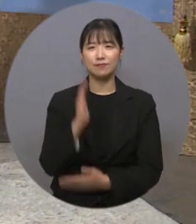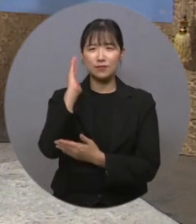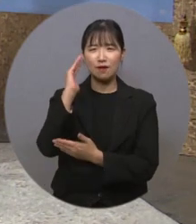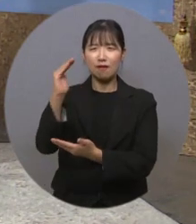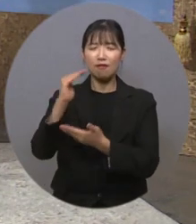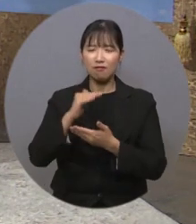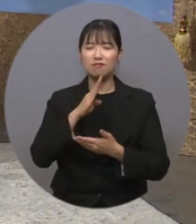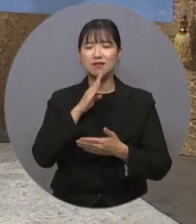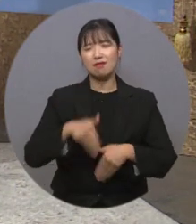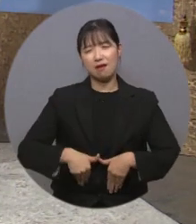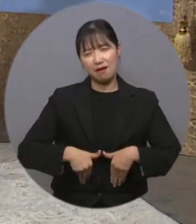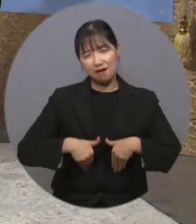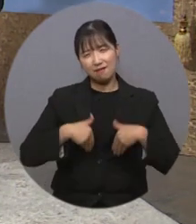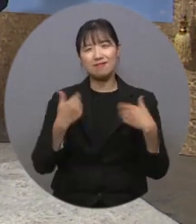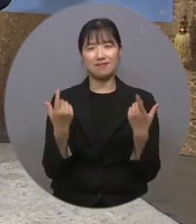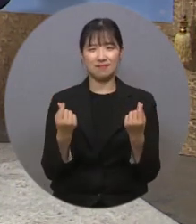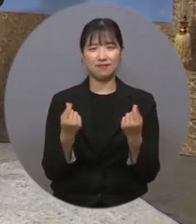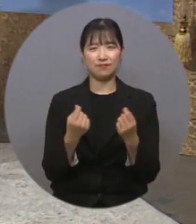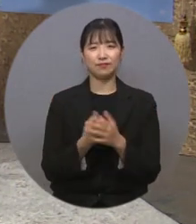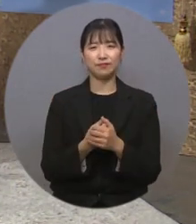따뜻한 말씀을 해주셨는데